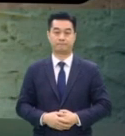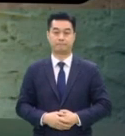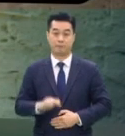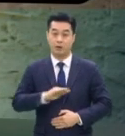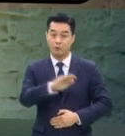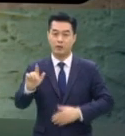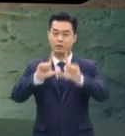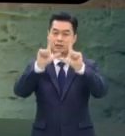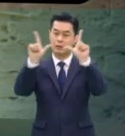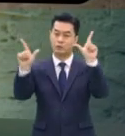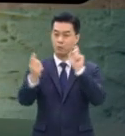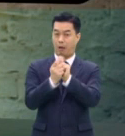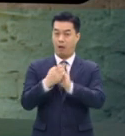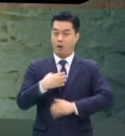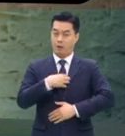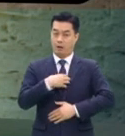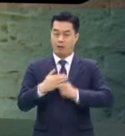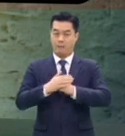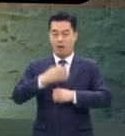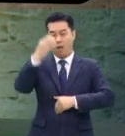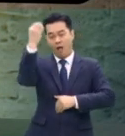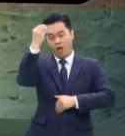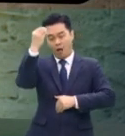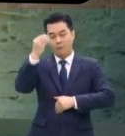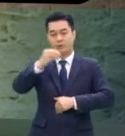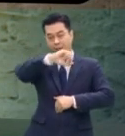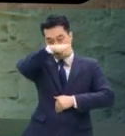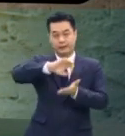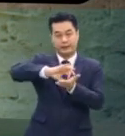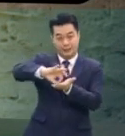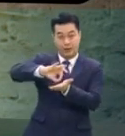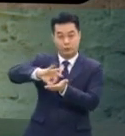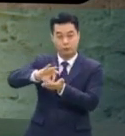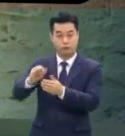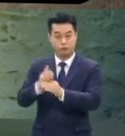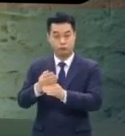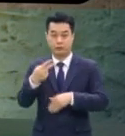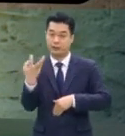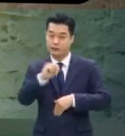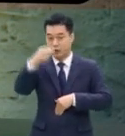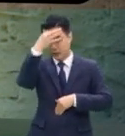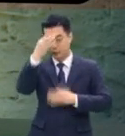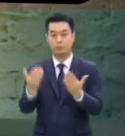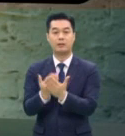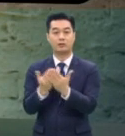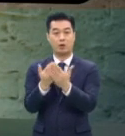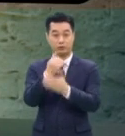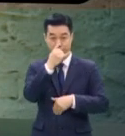우리는 기우 위기로 엄청난 비용을 부담하고 있습니다 디지털 기술이 발전하면서